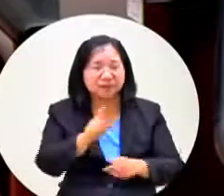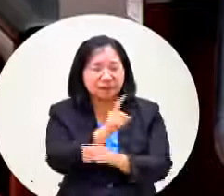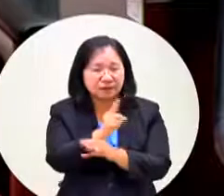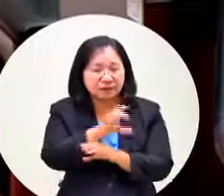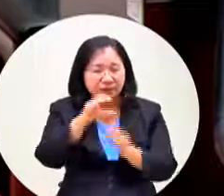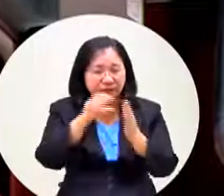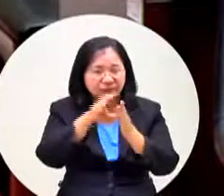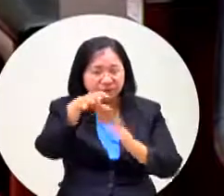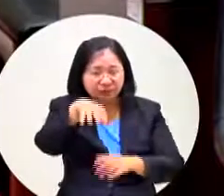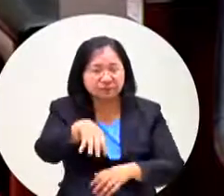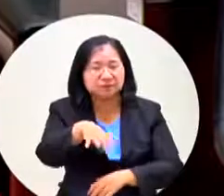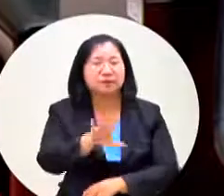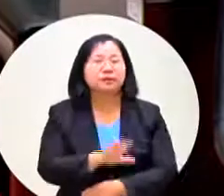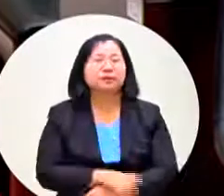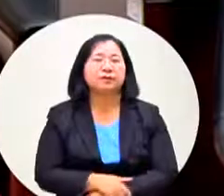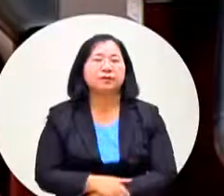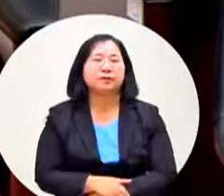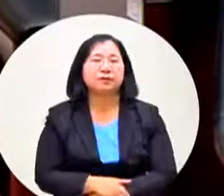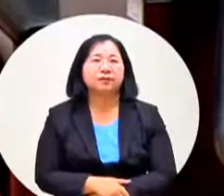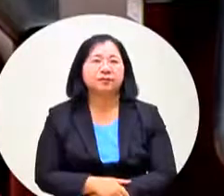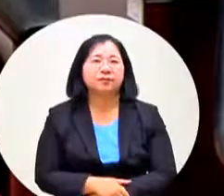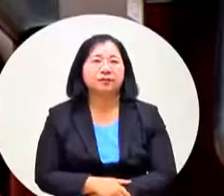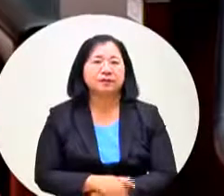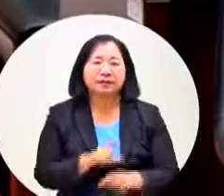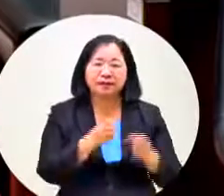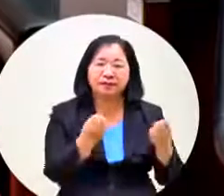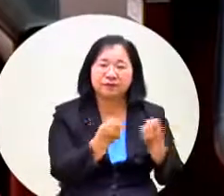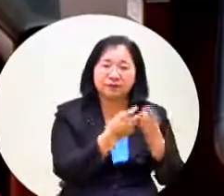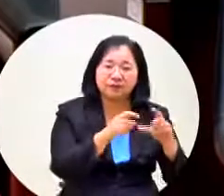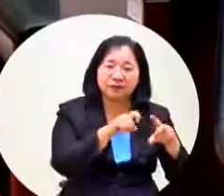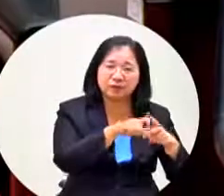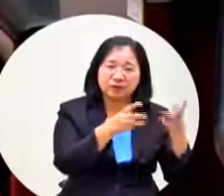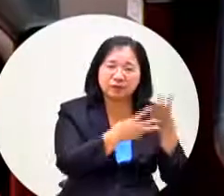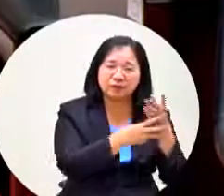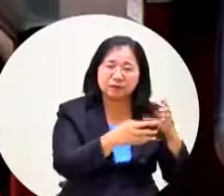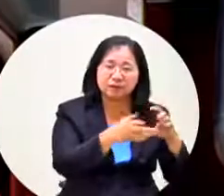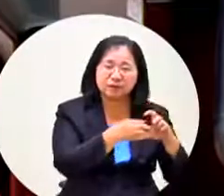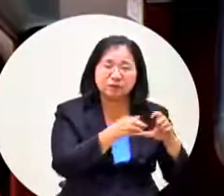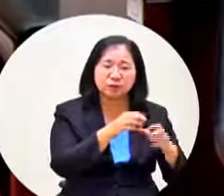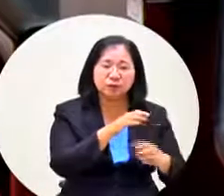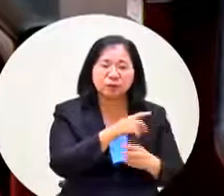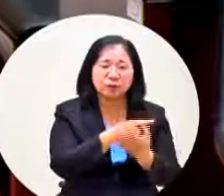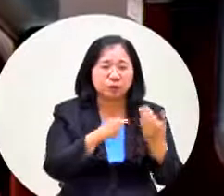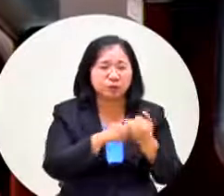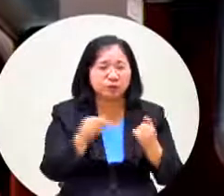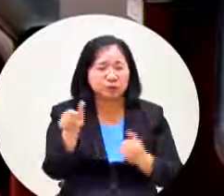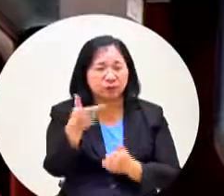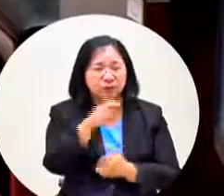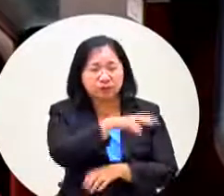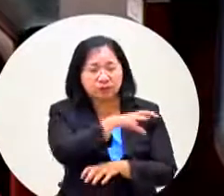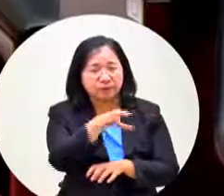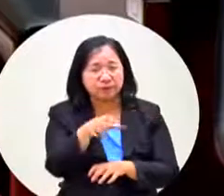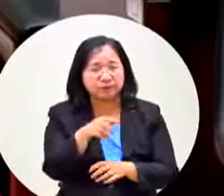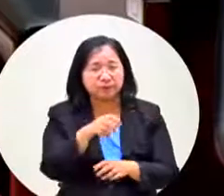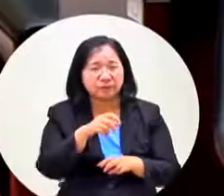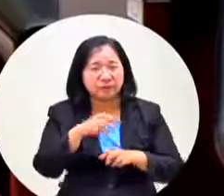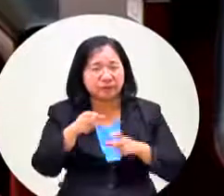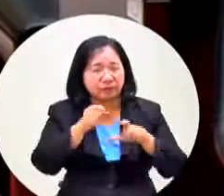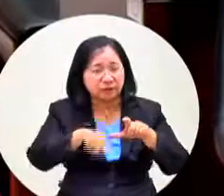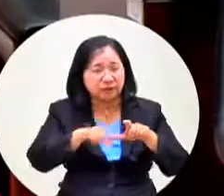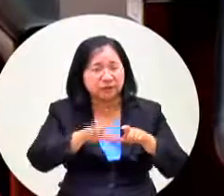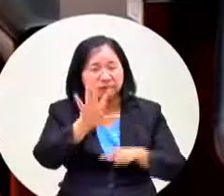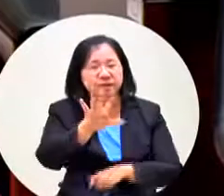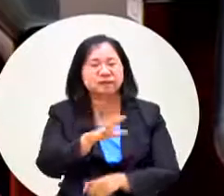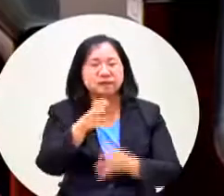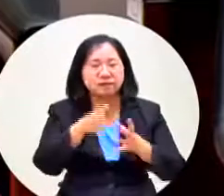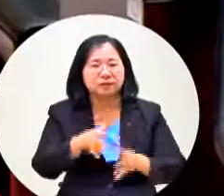个。产业园区吼，会当吼设立诶，这个啊、有一块土地，当然